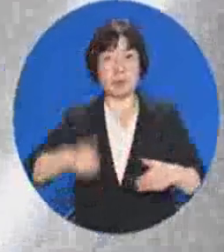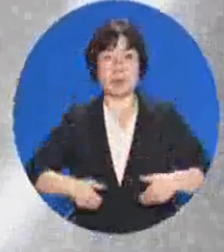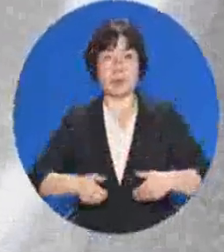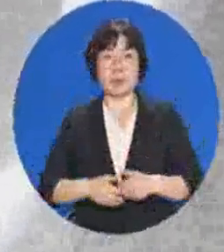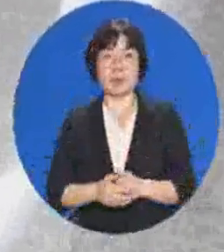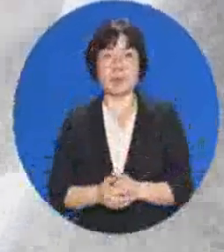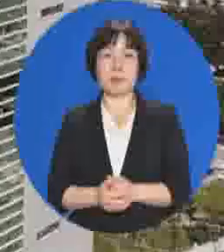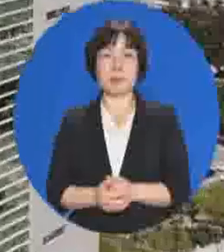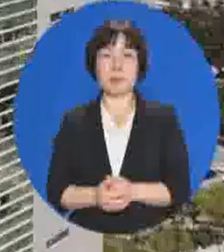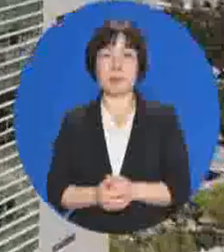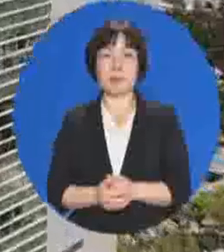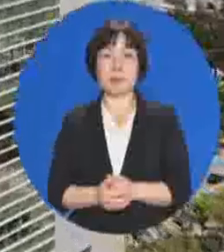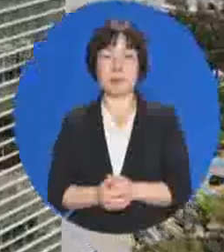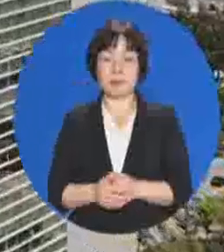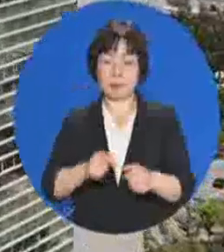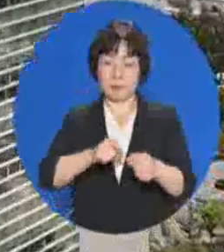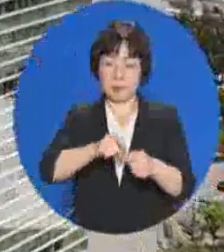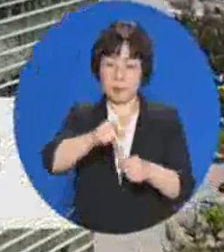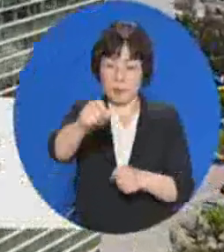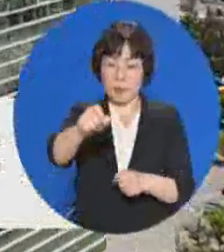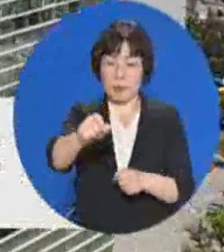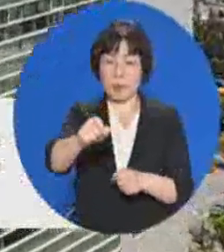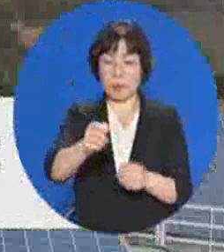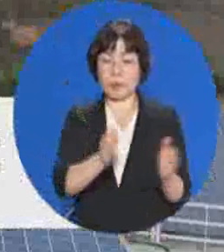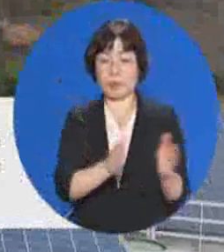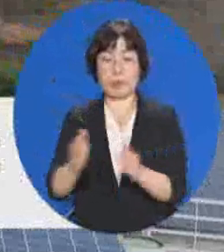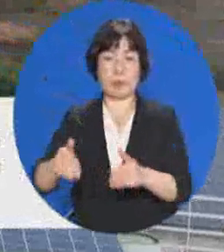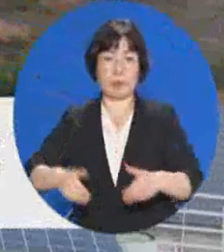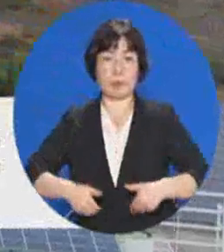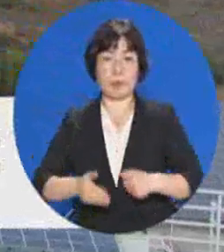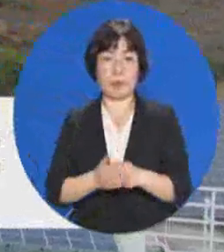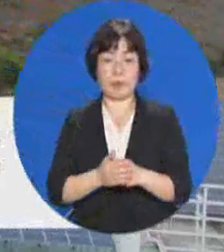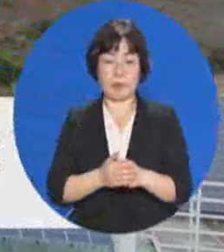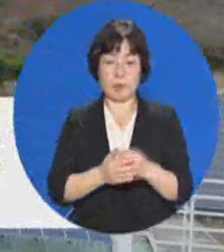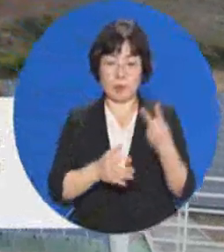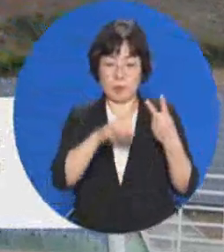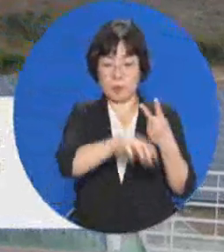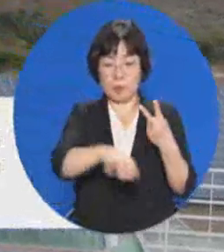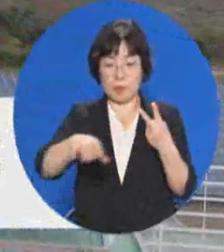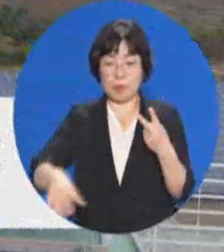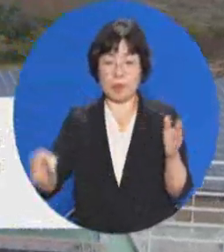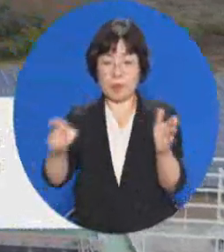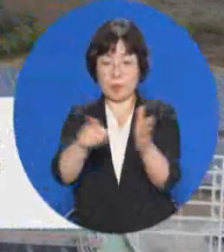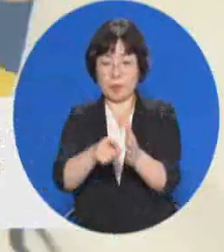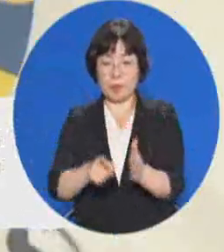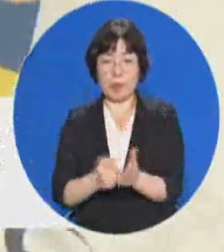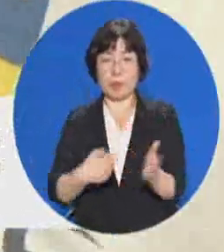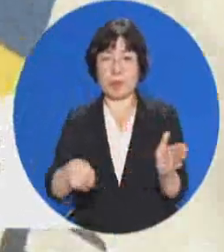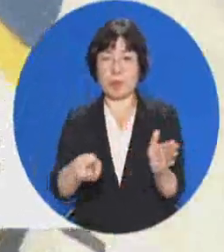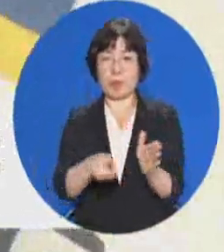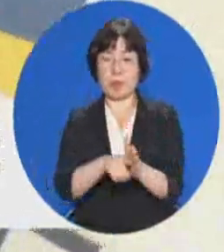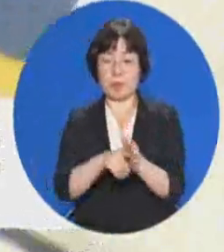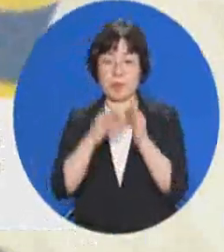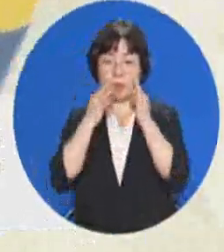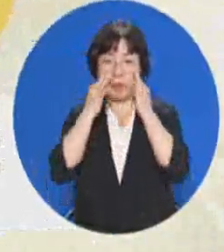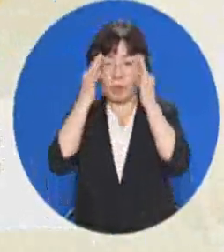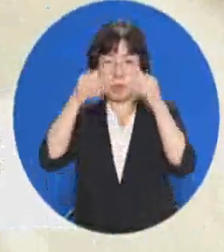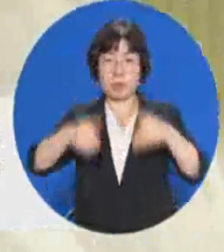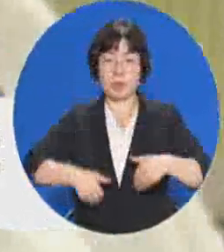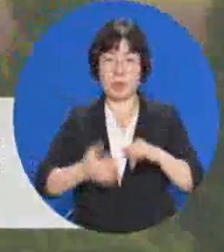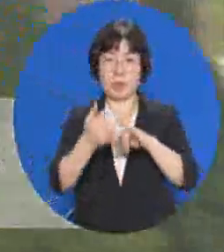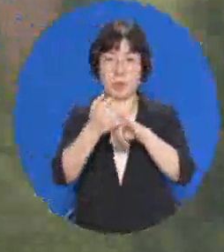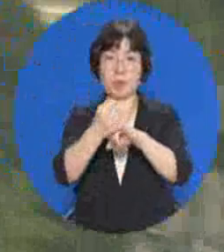밝혔습니다. 긴 호흡이 필요한 논의인 만큼 양 자치단체의 신뢰 회복을 위한 노력이 반드시 선행돼야 한다는